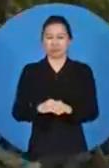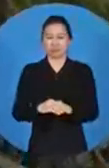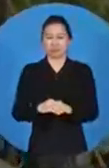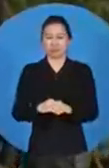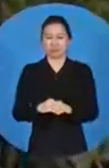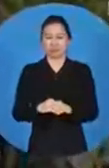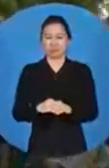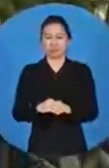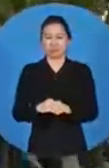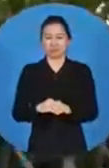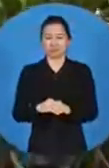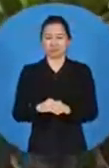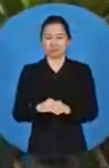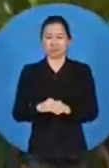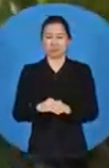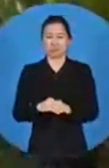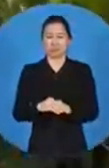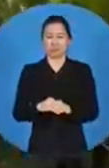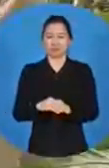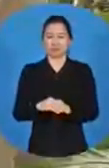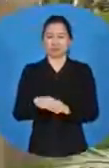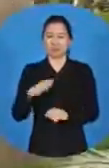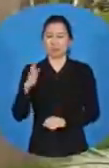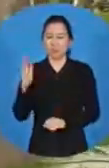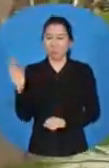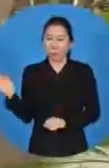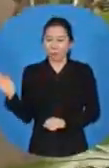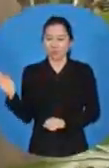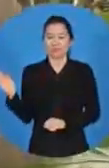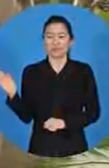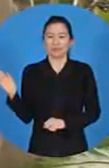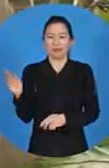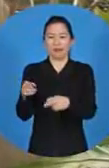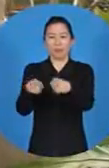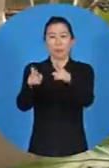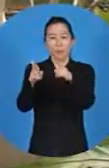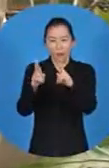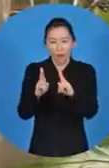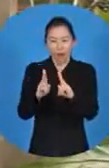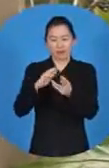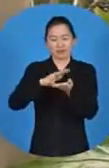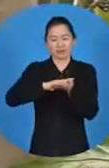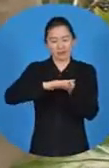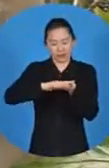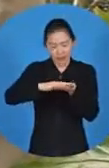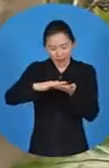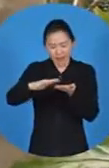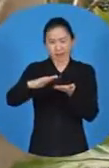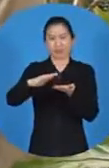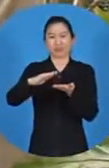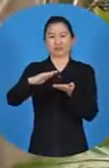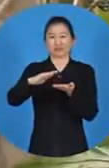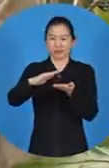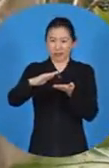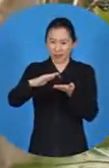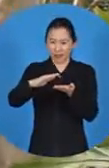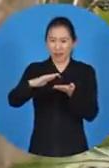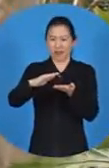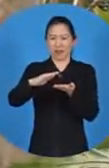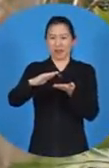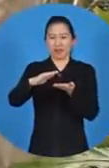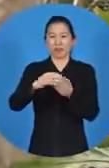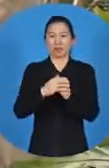したところを案内してもらいました。 こちらの橋すごく綺麗になりましたね。 ありがとうございます